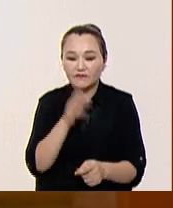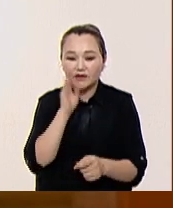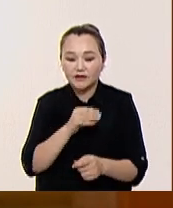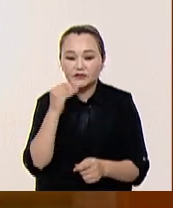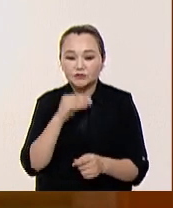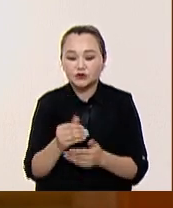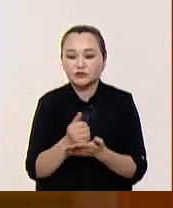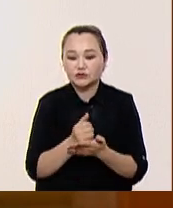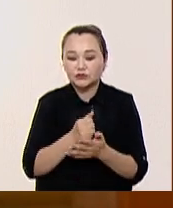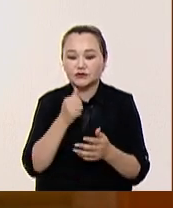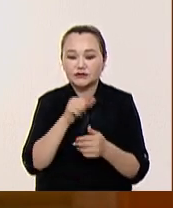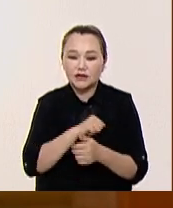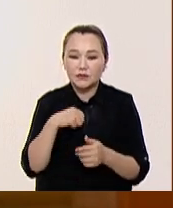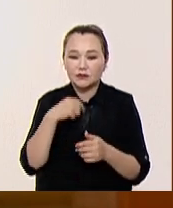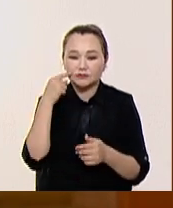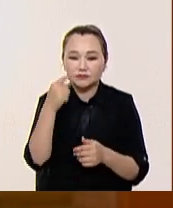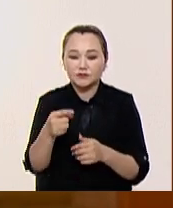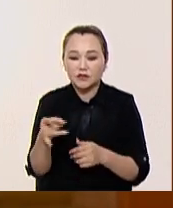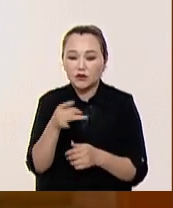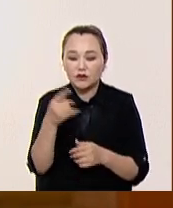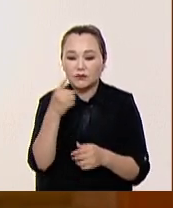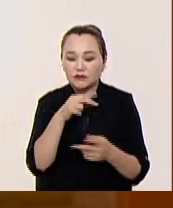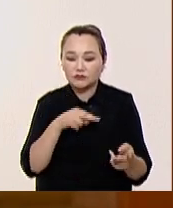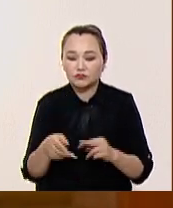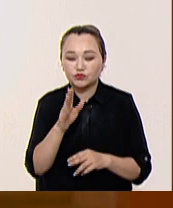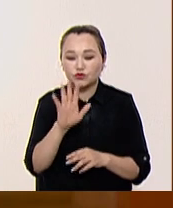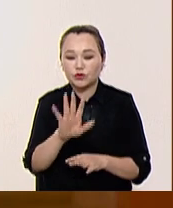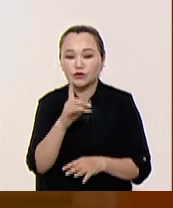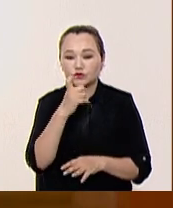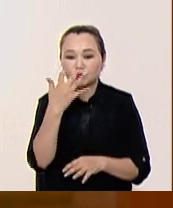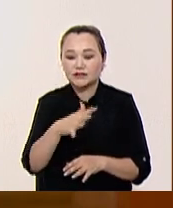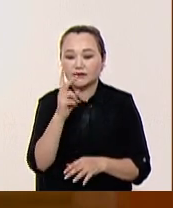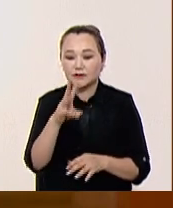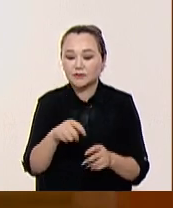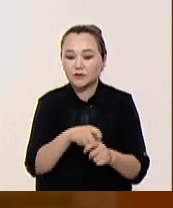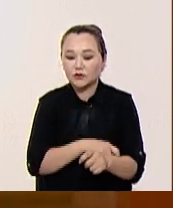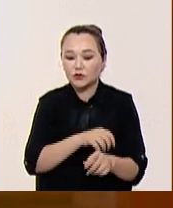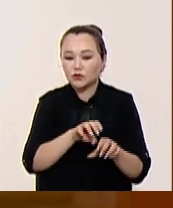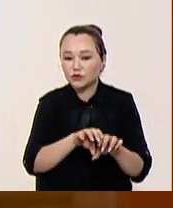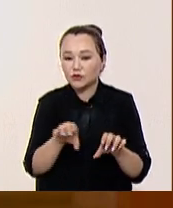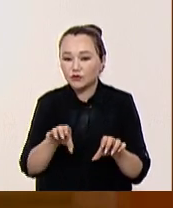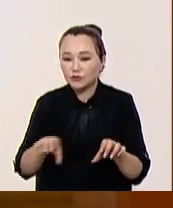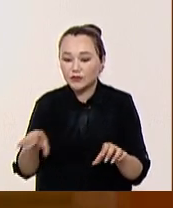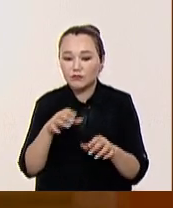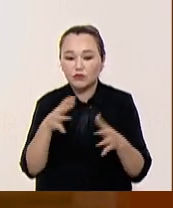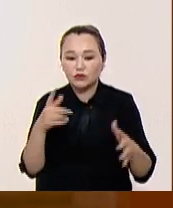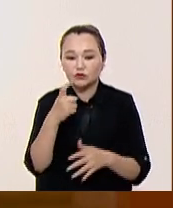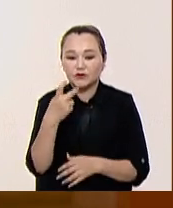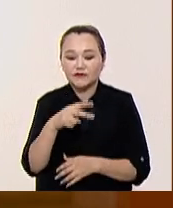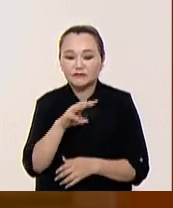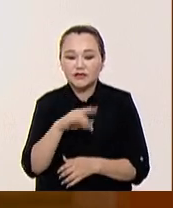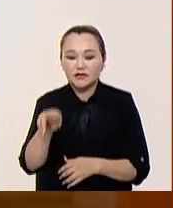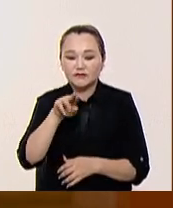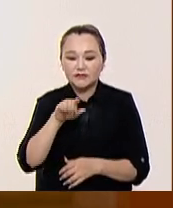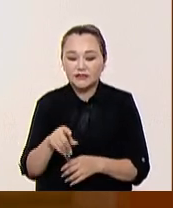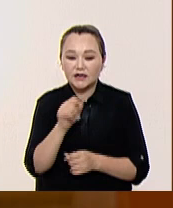до самых отдаленных районов. На первом этапе мы реконструируем лишь 150 километров трубопровода, более чем за 120 миллиардов тенге.